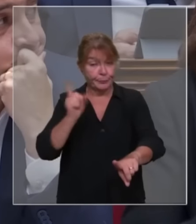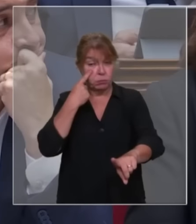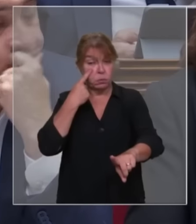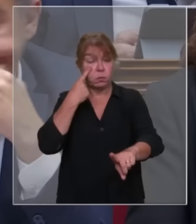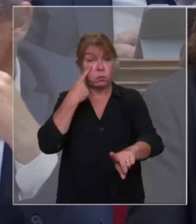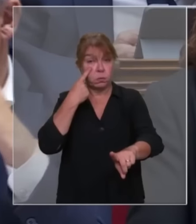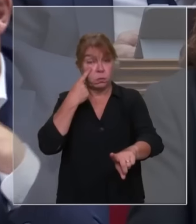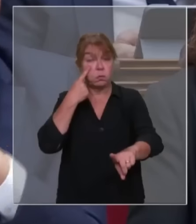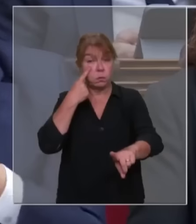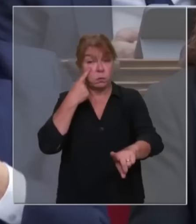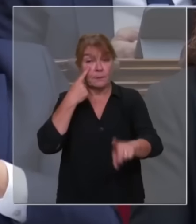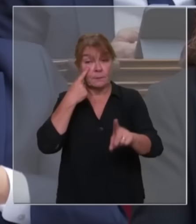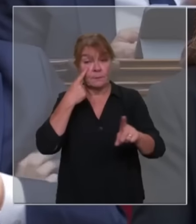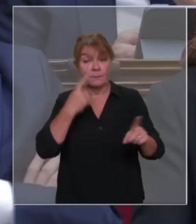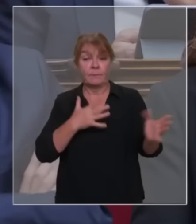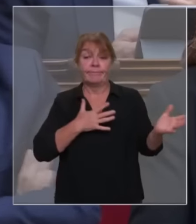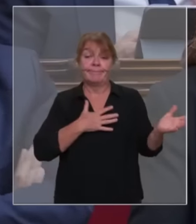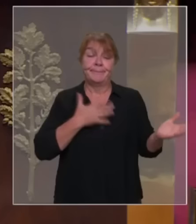Mais il se trouve que,